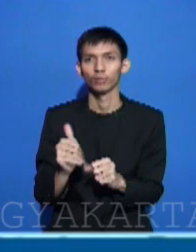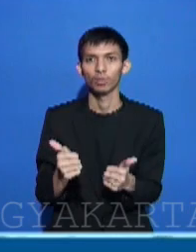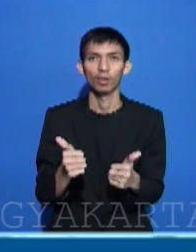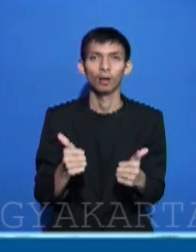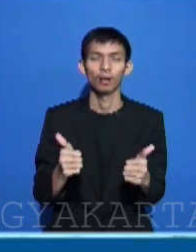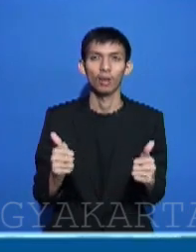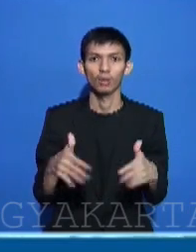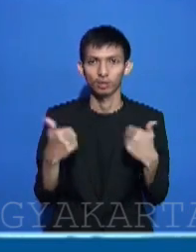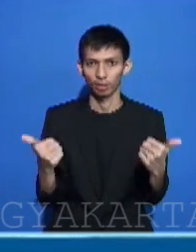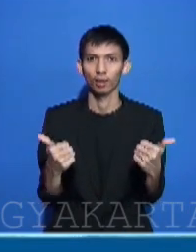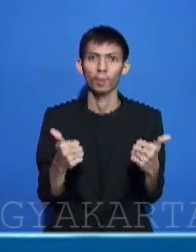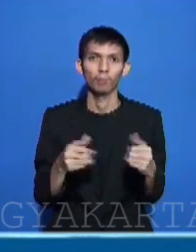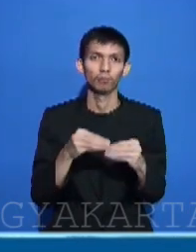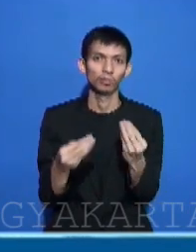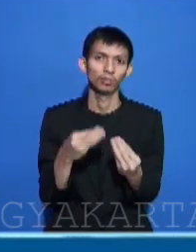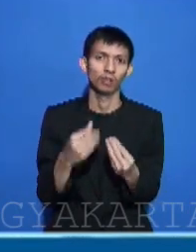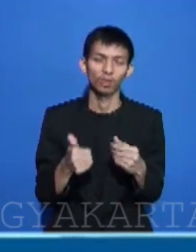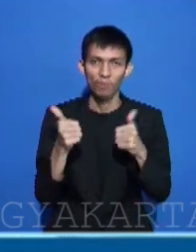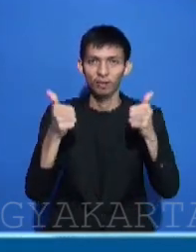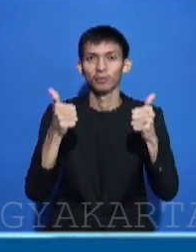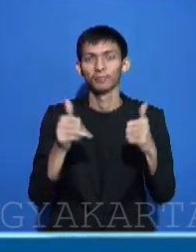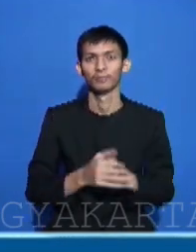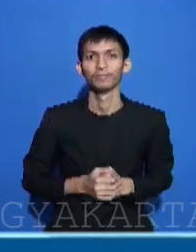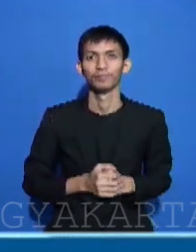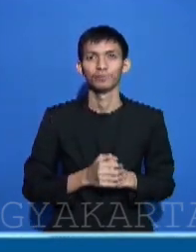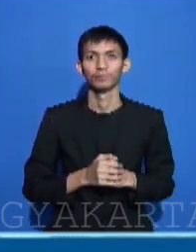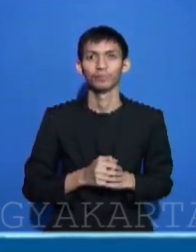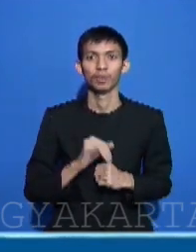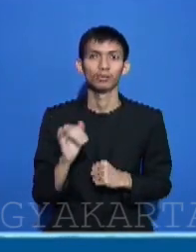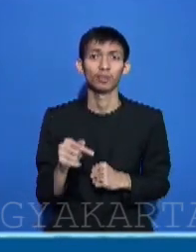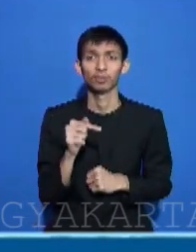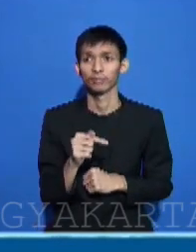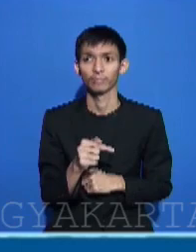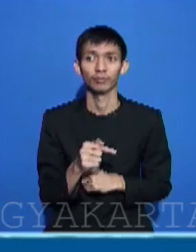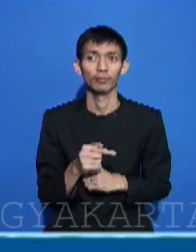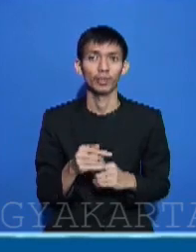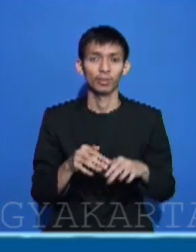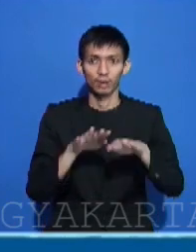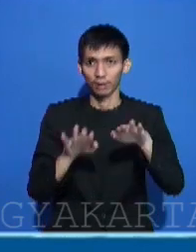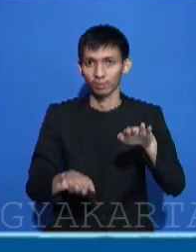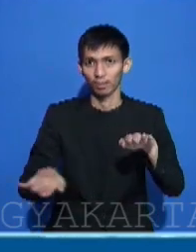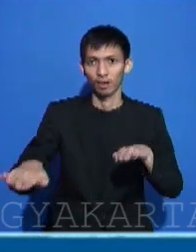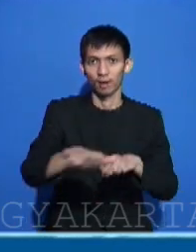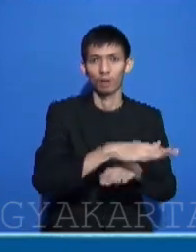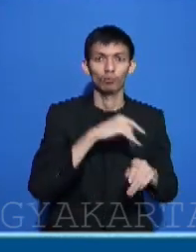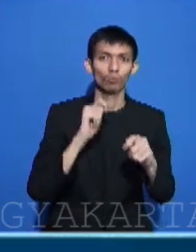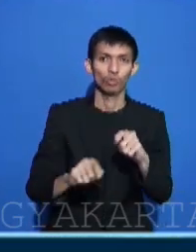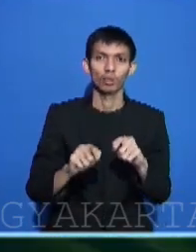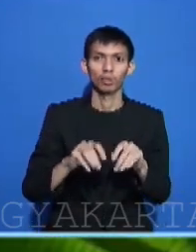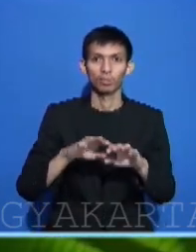pisang kepo ingkang Wit pisang ugitipun damel pun Tuhan